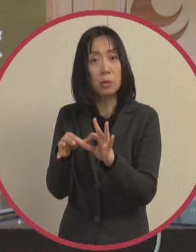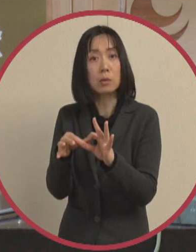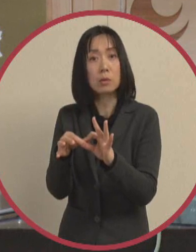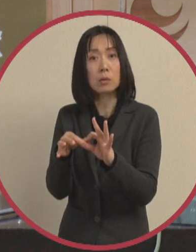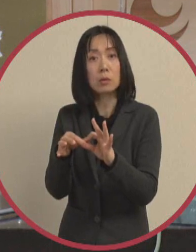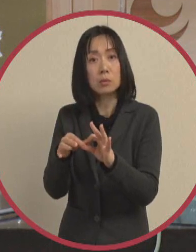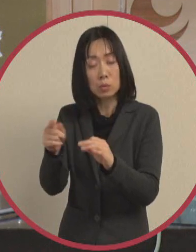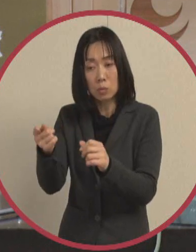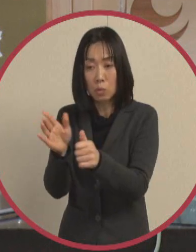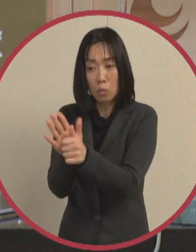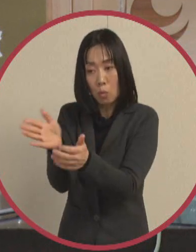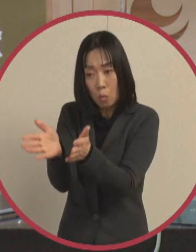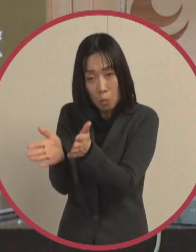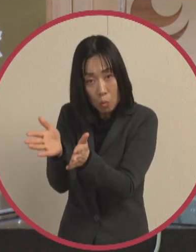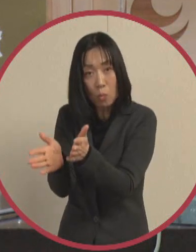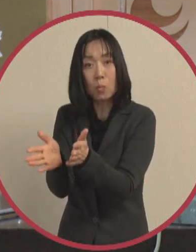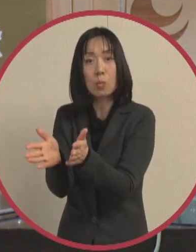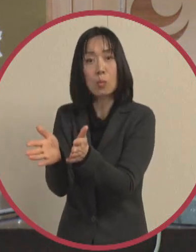そのフォローアップですね、